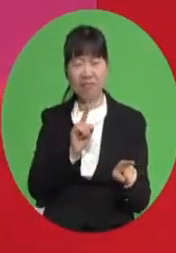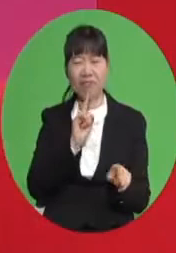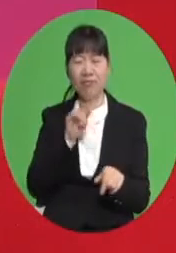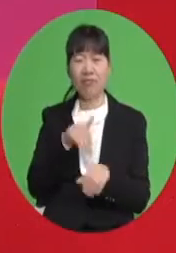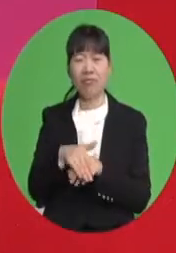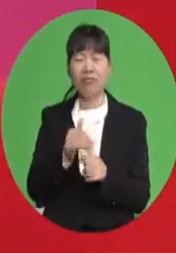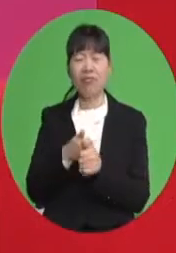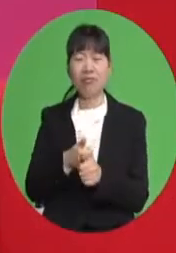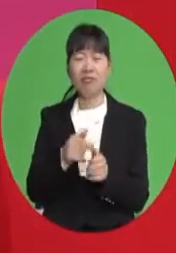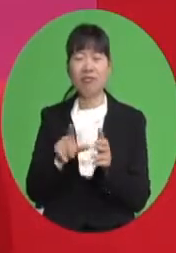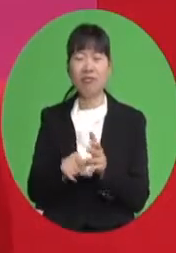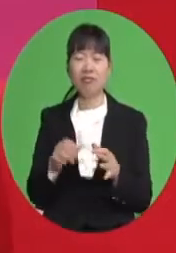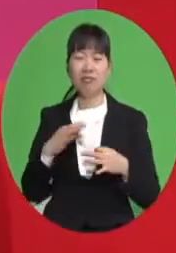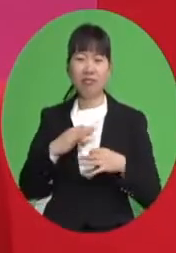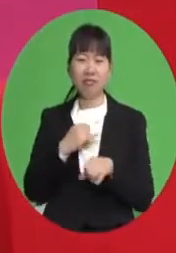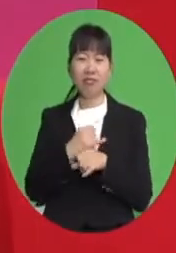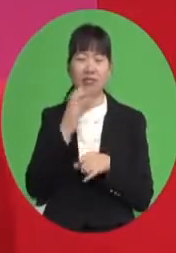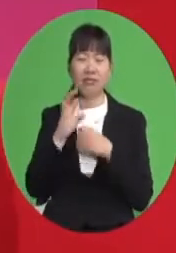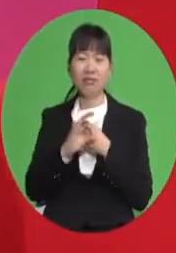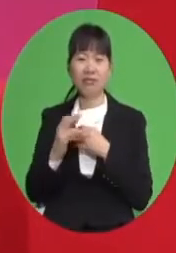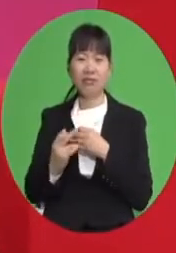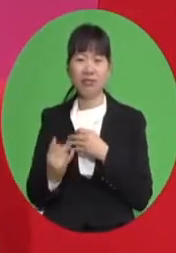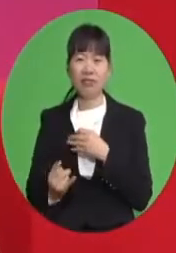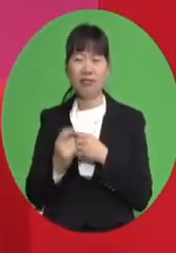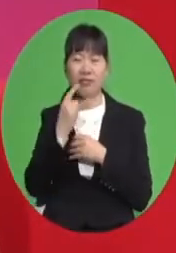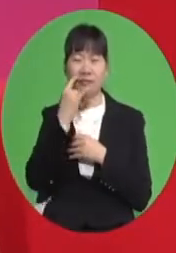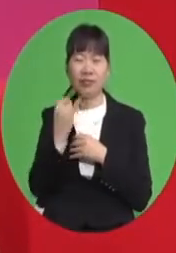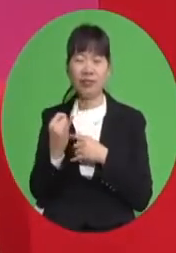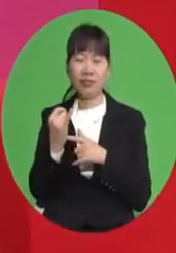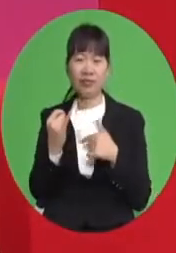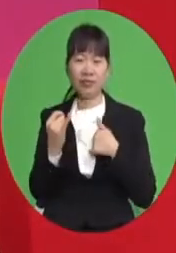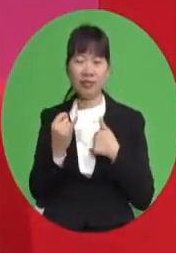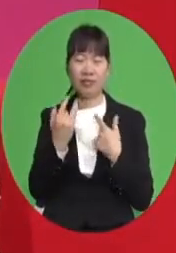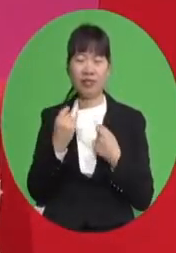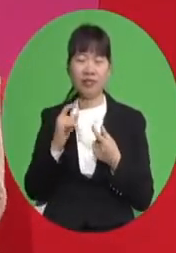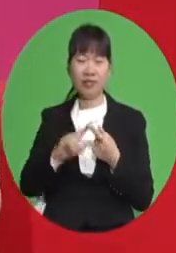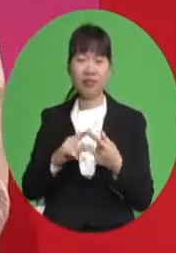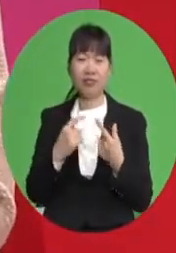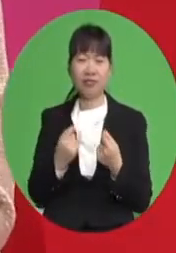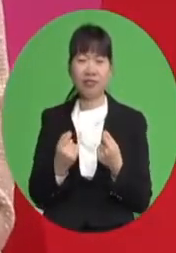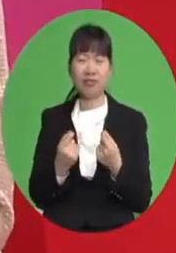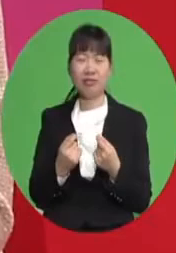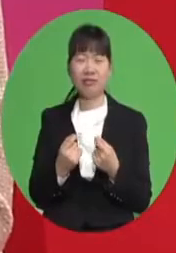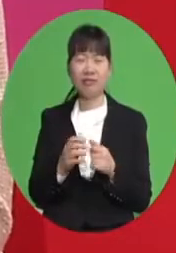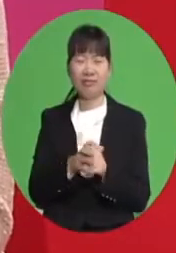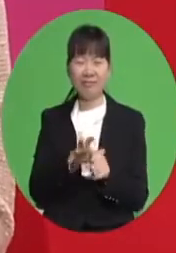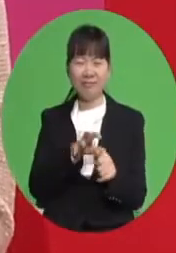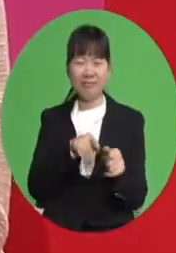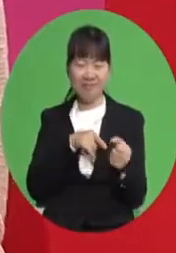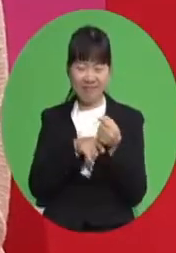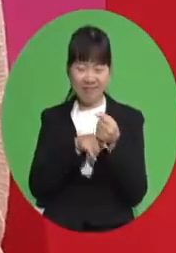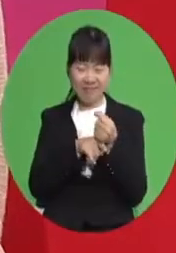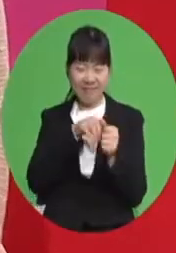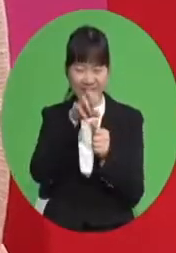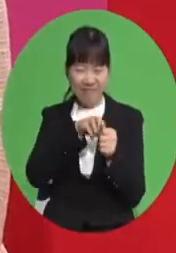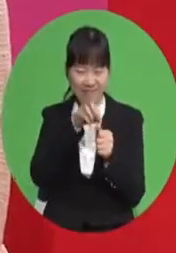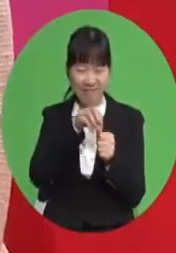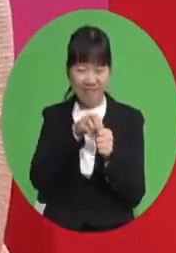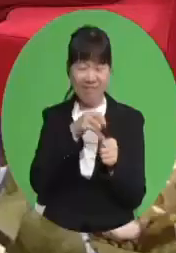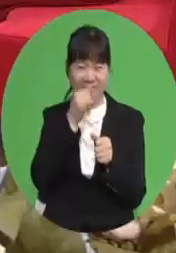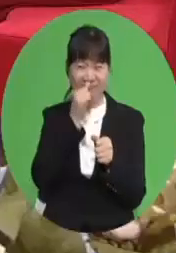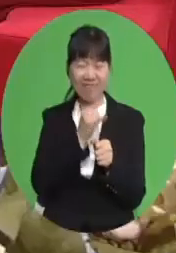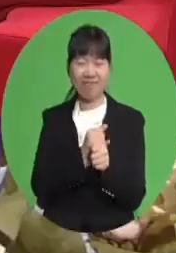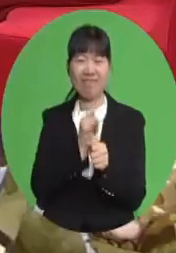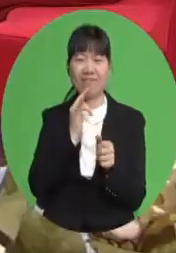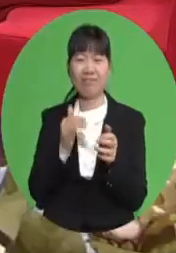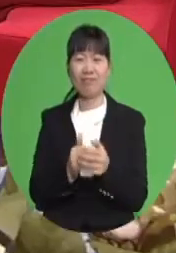때 깜짝 놀라잖아요. 그러면 그 많이 동생이 있다고 동생을 엄마가 자기한테 했던 것처럼 그렇게 쥐잡듯이 동생을 쥐잡듯이?